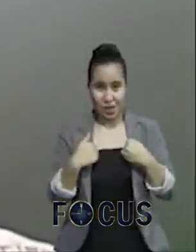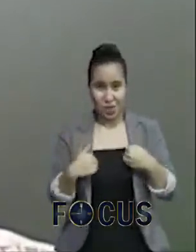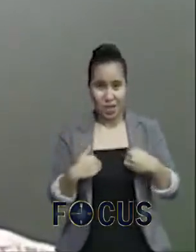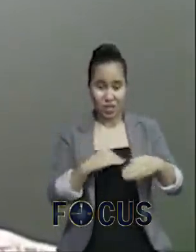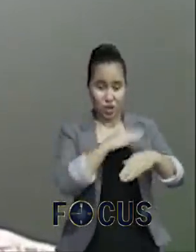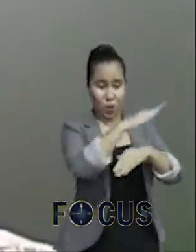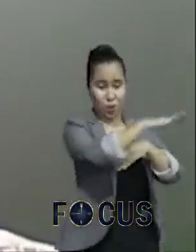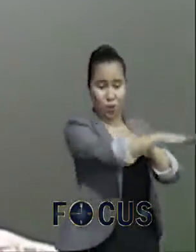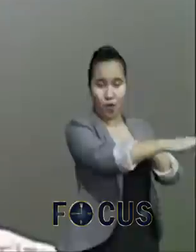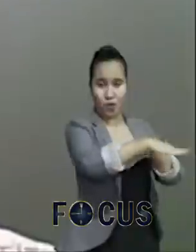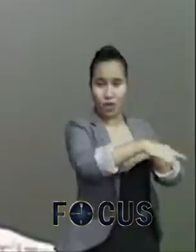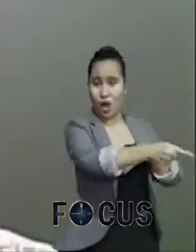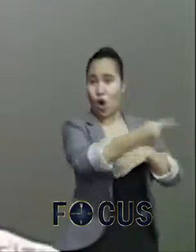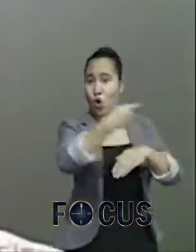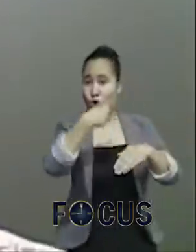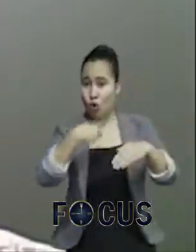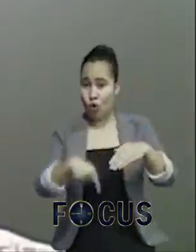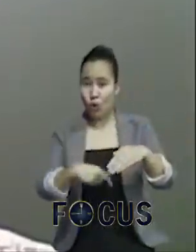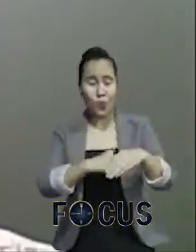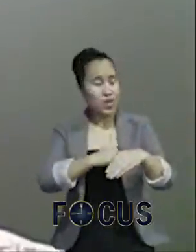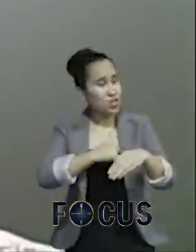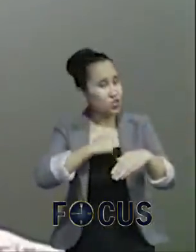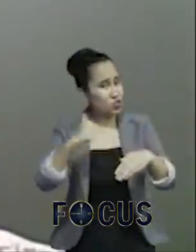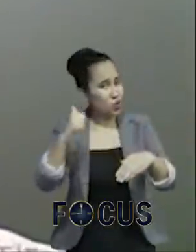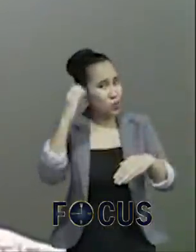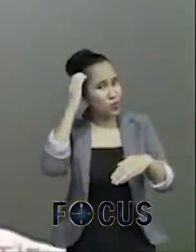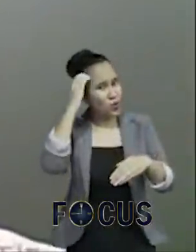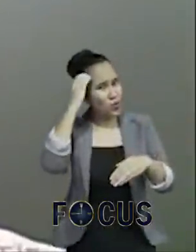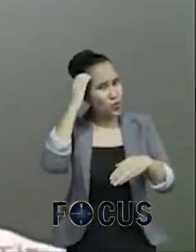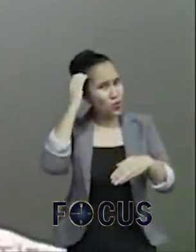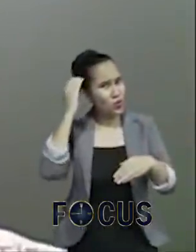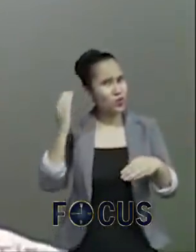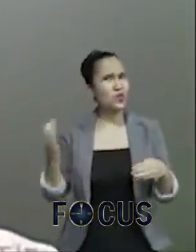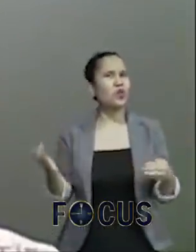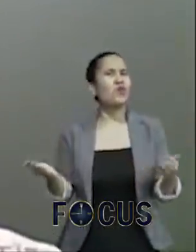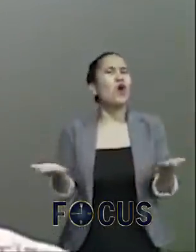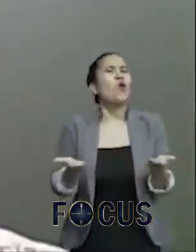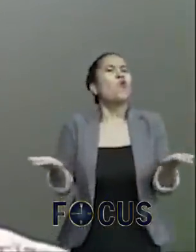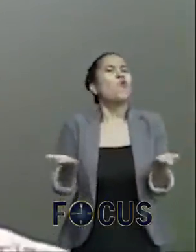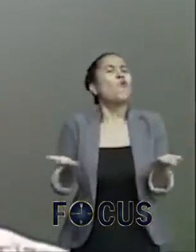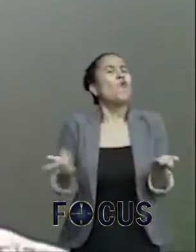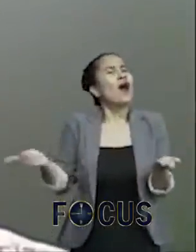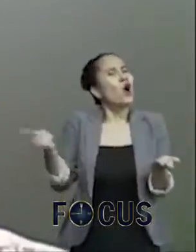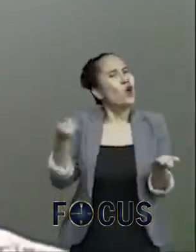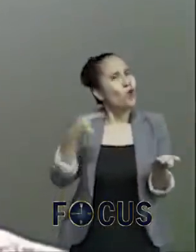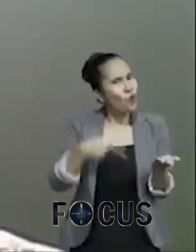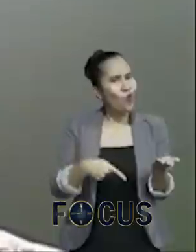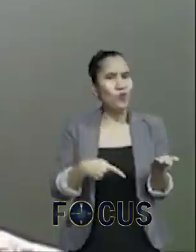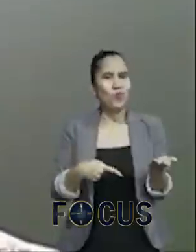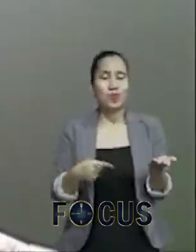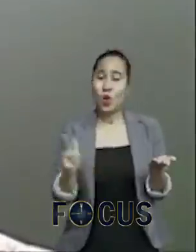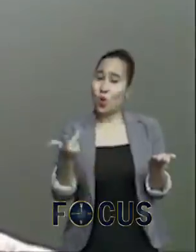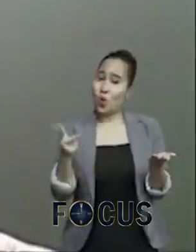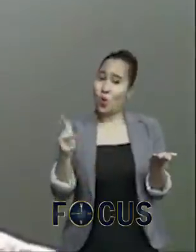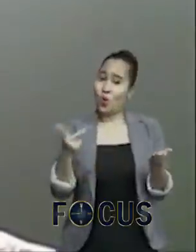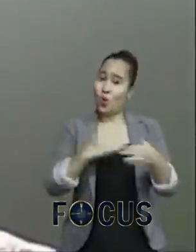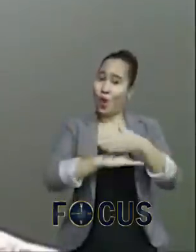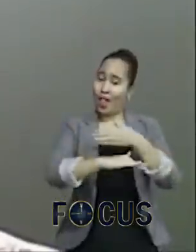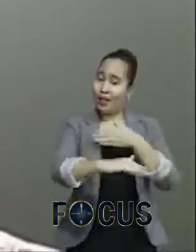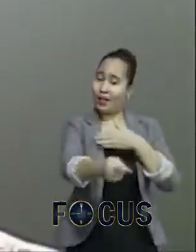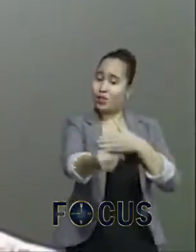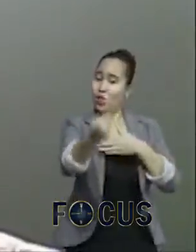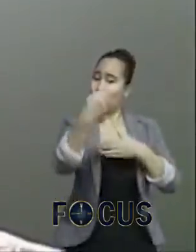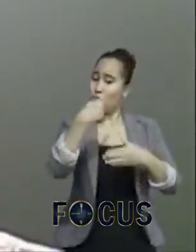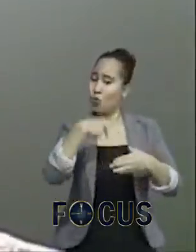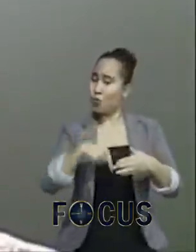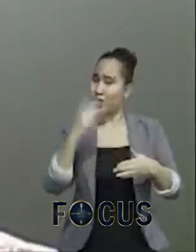het buitenland komen, is het verstandig om eerst te weten waar zijn de mensen nou van afkomstig, uit welke landen zijn ze